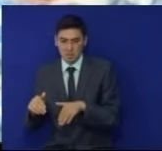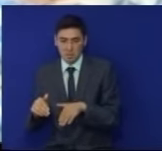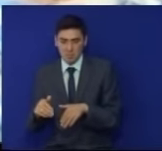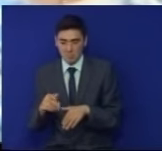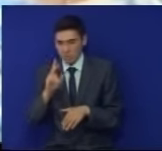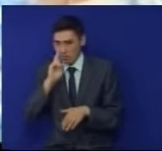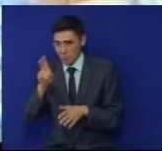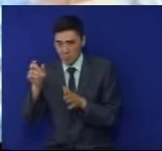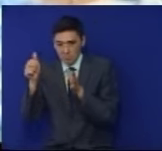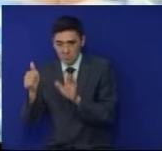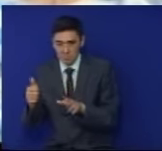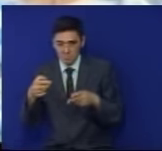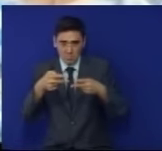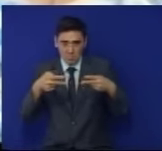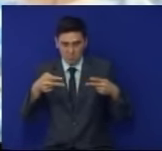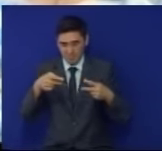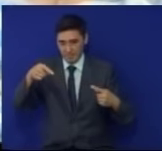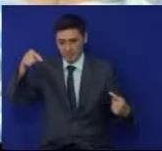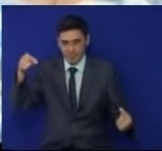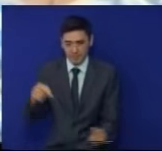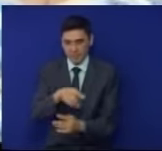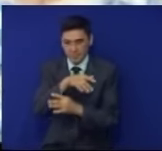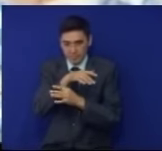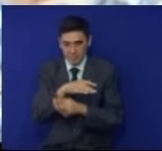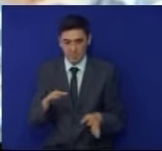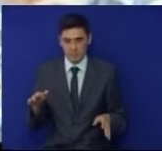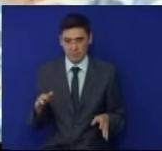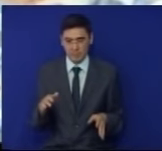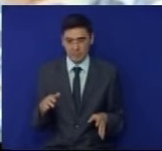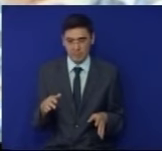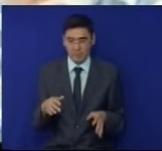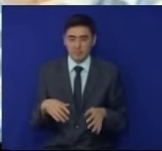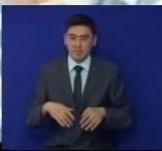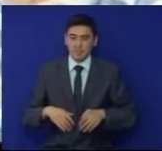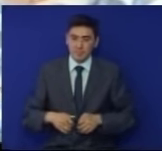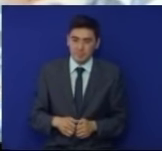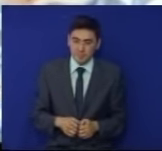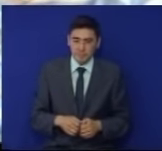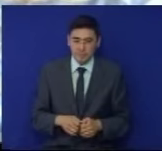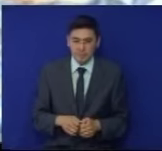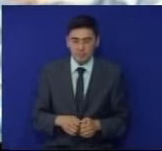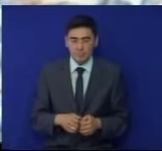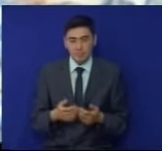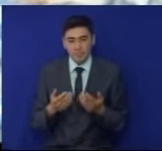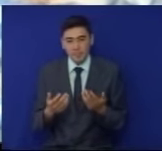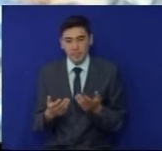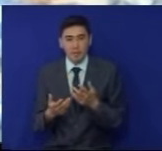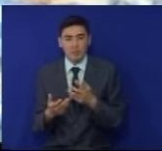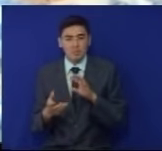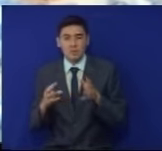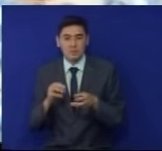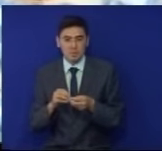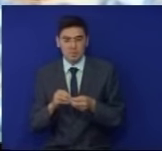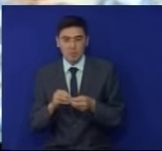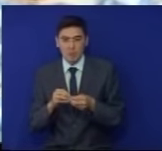дают 2,6 года, хотя и не это режима такого, то